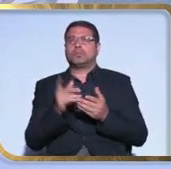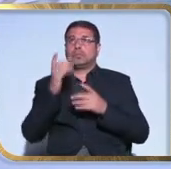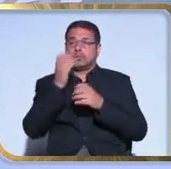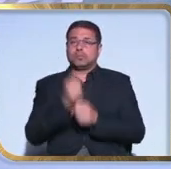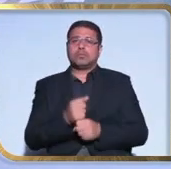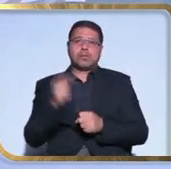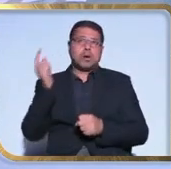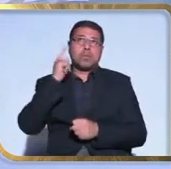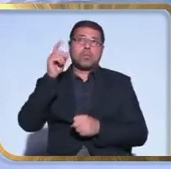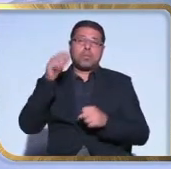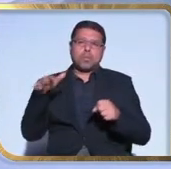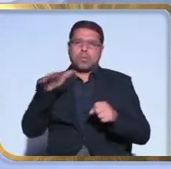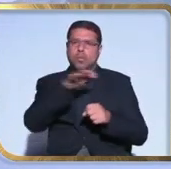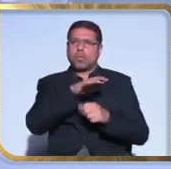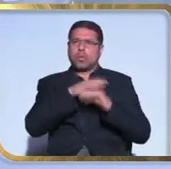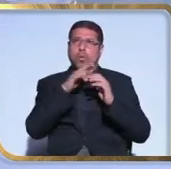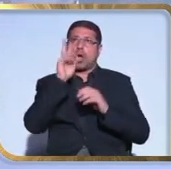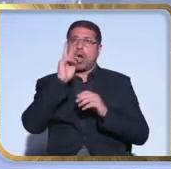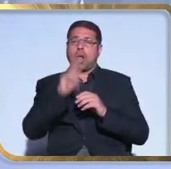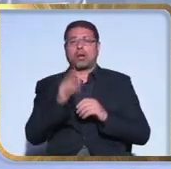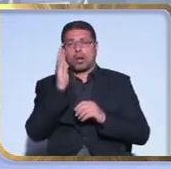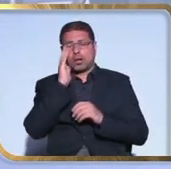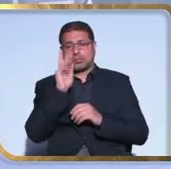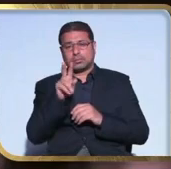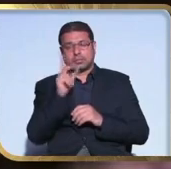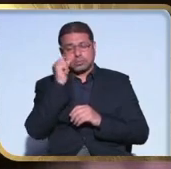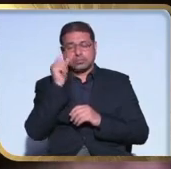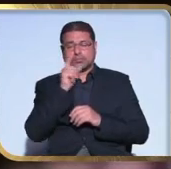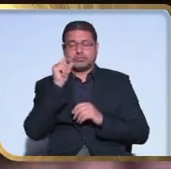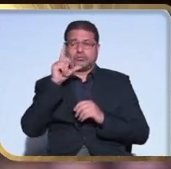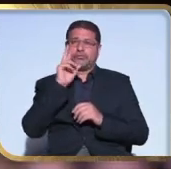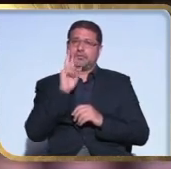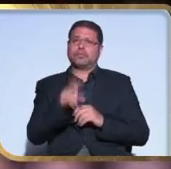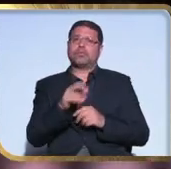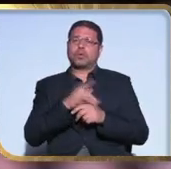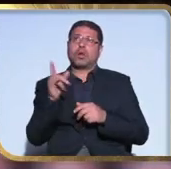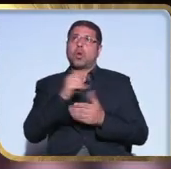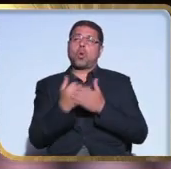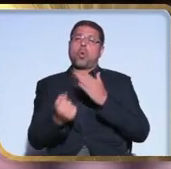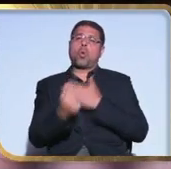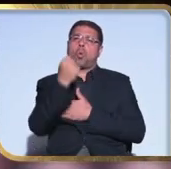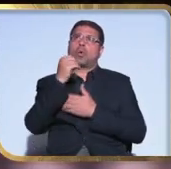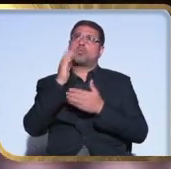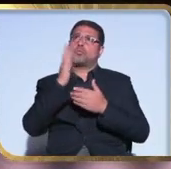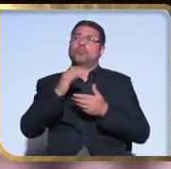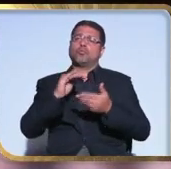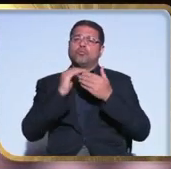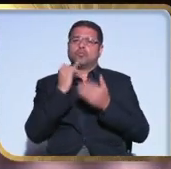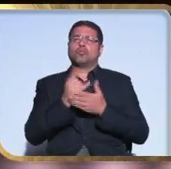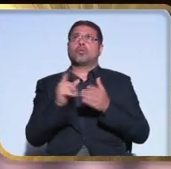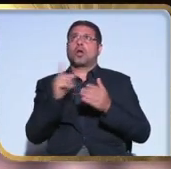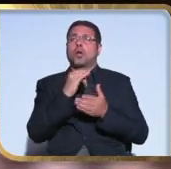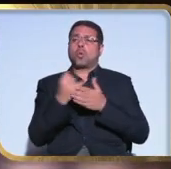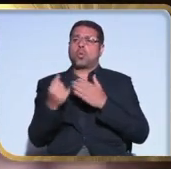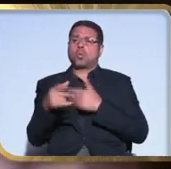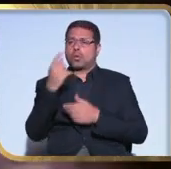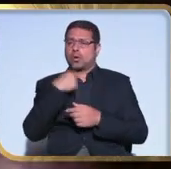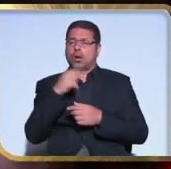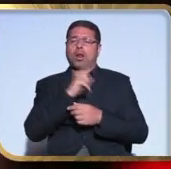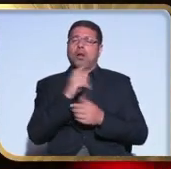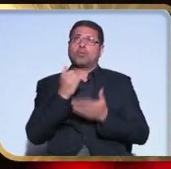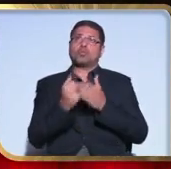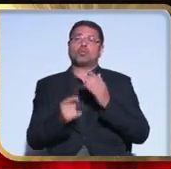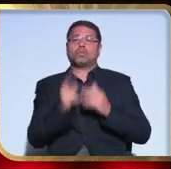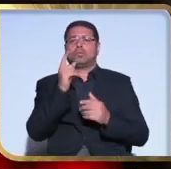مسبول علينا وعين الله ناظره الينا بحول الله لا يقدر علينا بحول الله لا يقدر